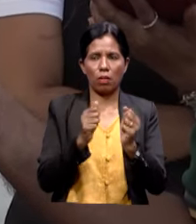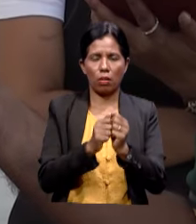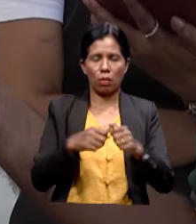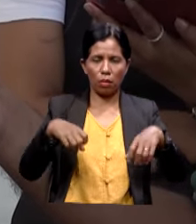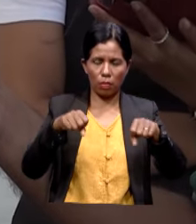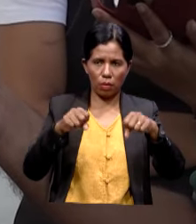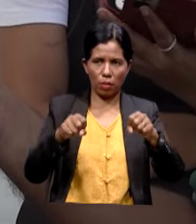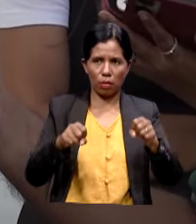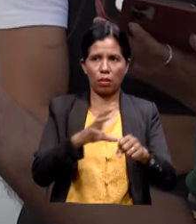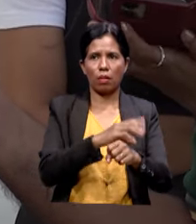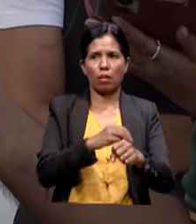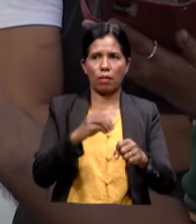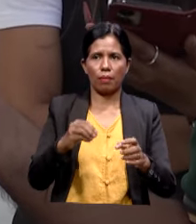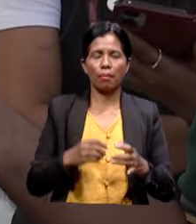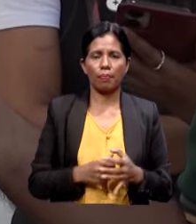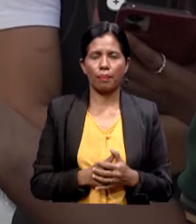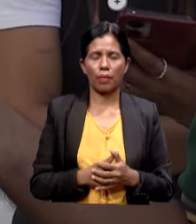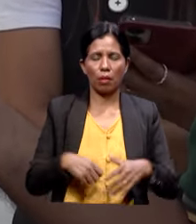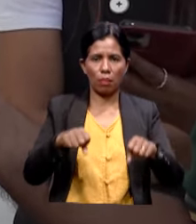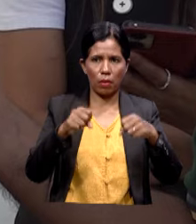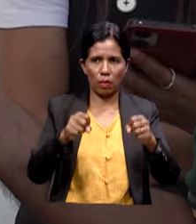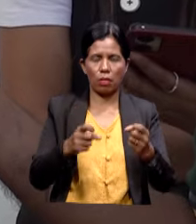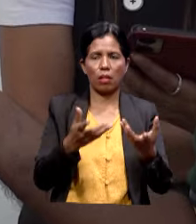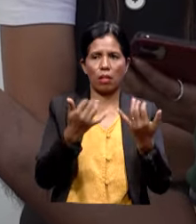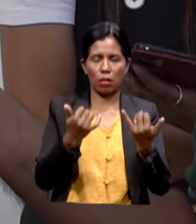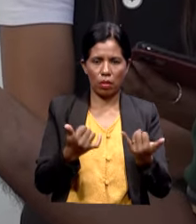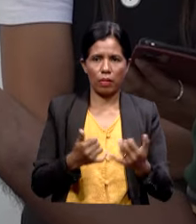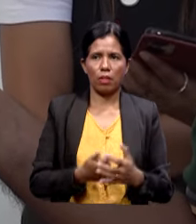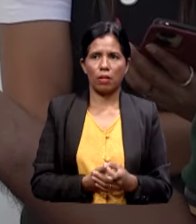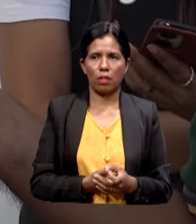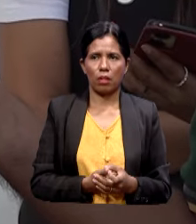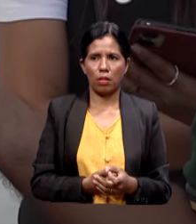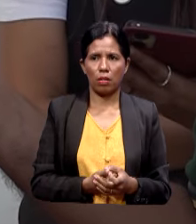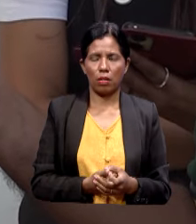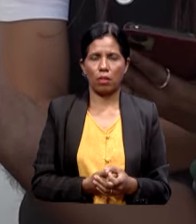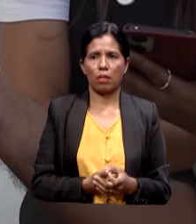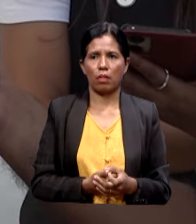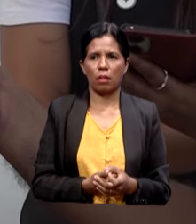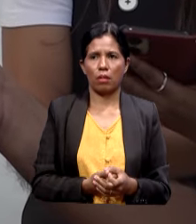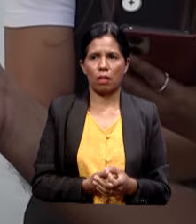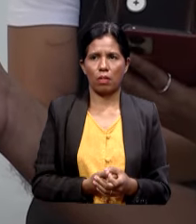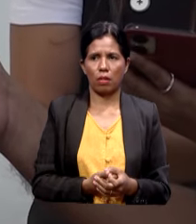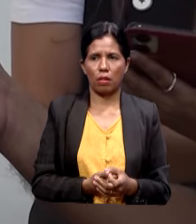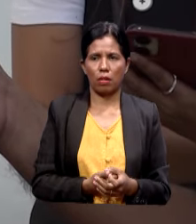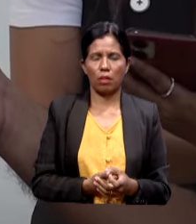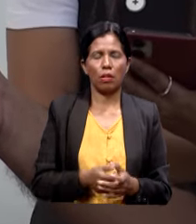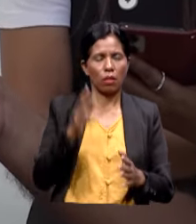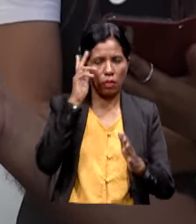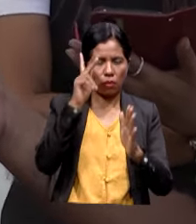motornya siapa matrikula agora rau laten agora de foto